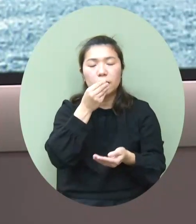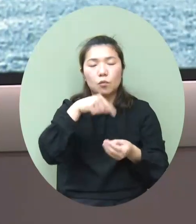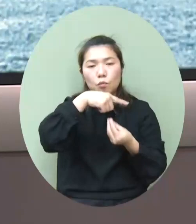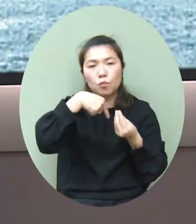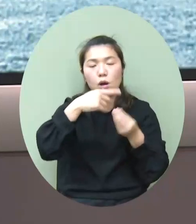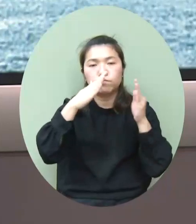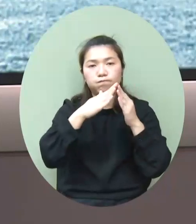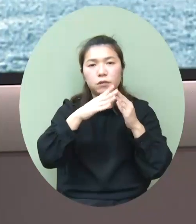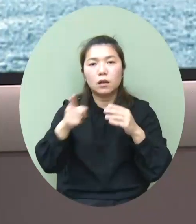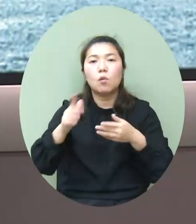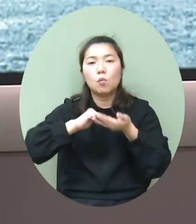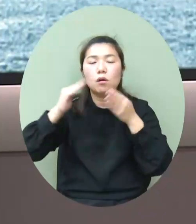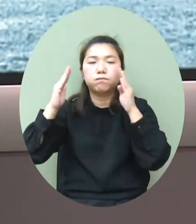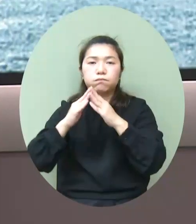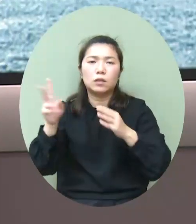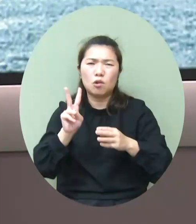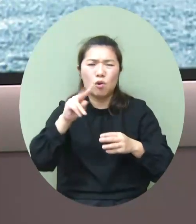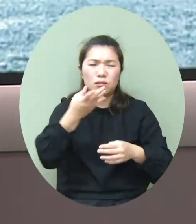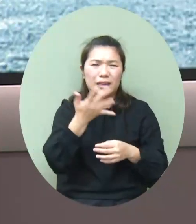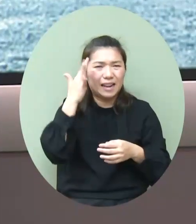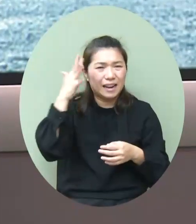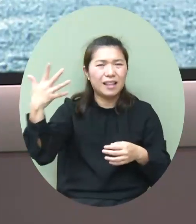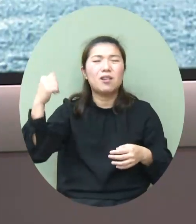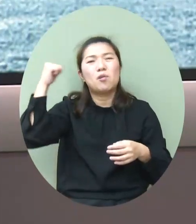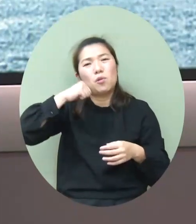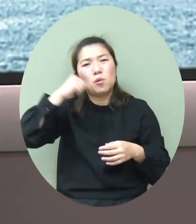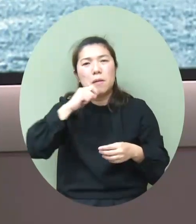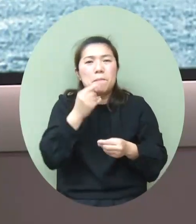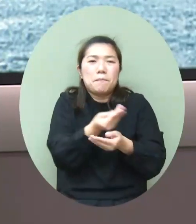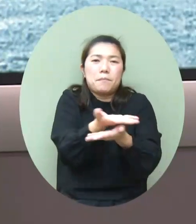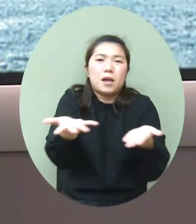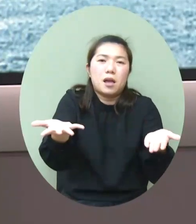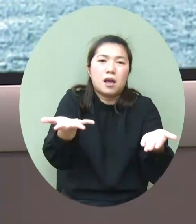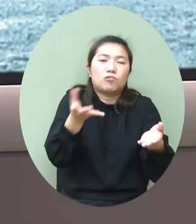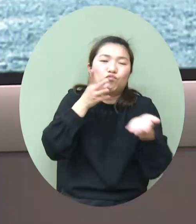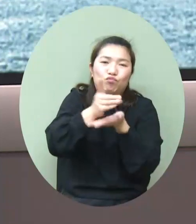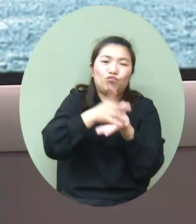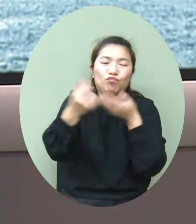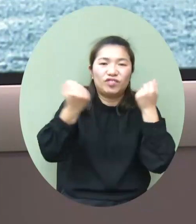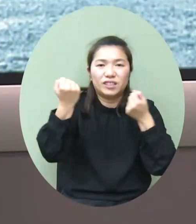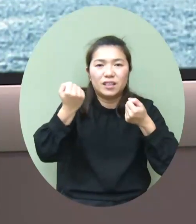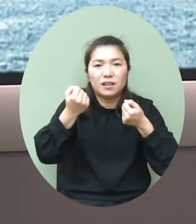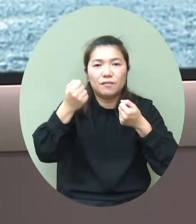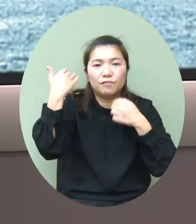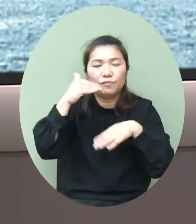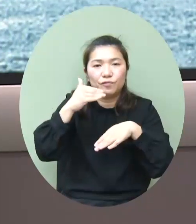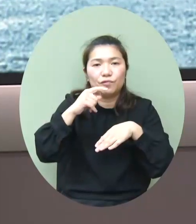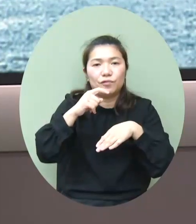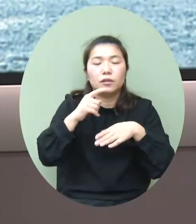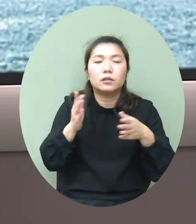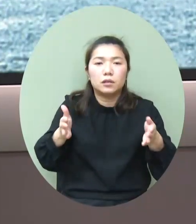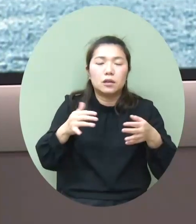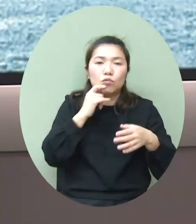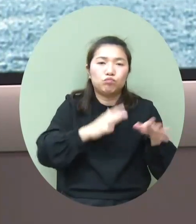食安署跟卫生署的同事这几天不停地派很多的专车的车